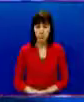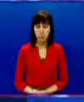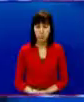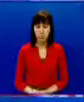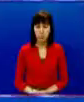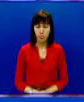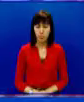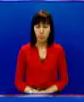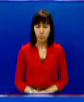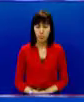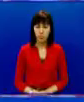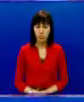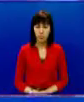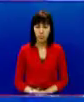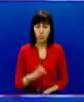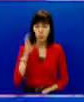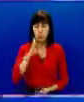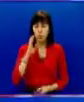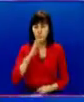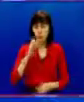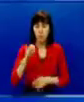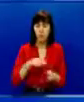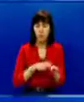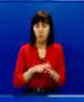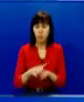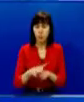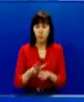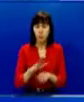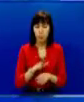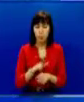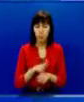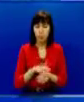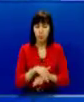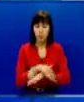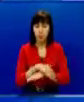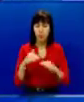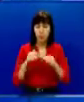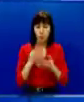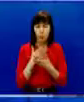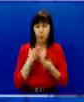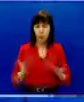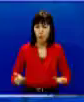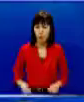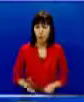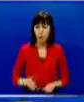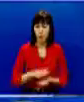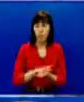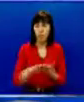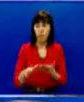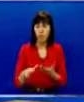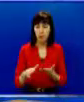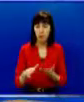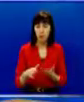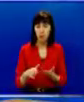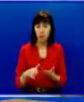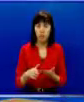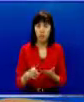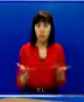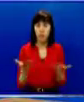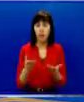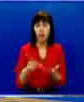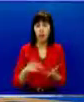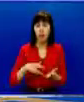суы ішіне кіріп кетті. Содан кейін үсті құлады, екінші этажымыз. Көшеде қалдық. Әр үйде жүрміз, әр үйде қонамыз, қайға